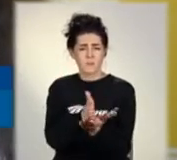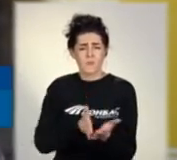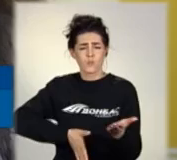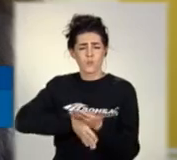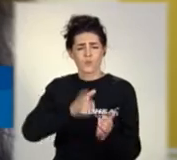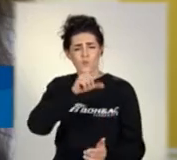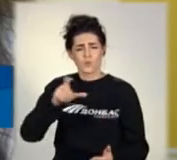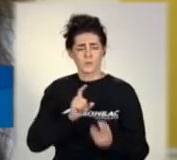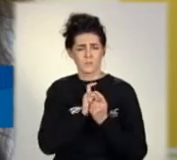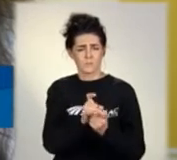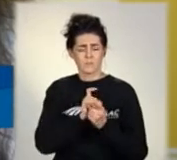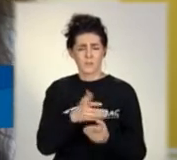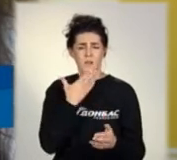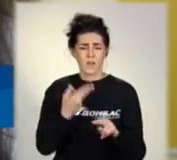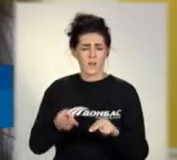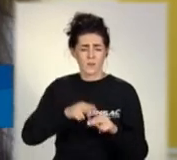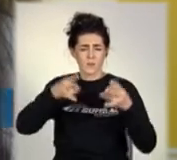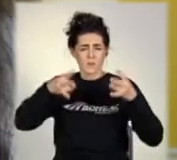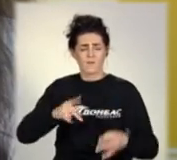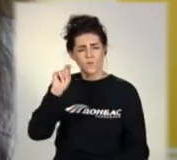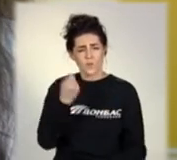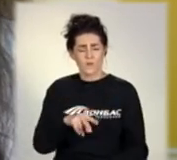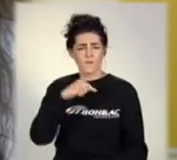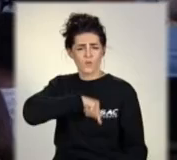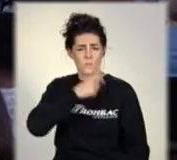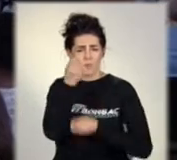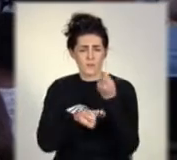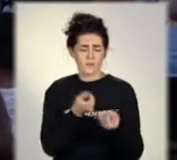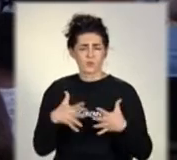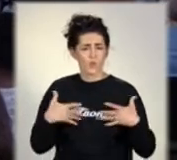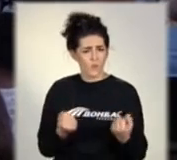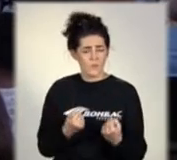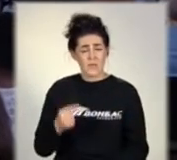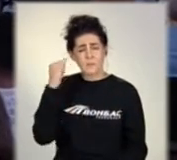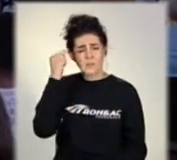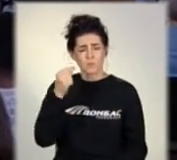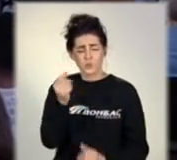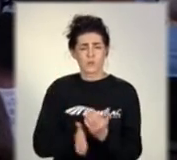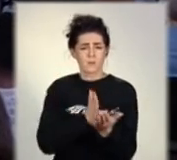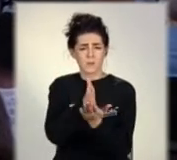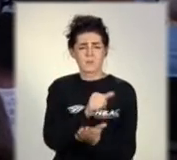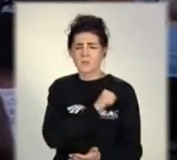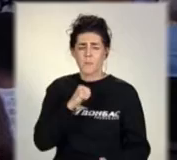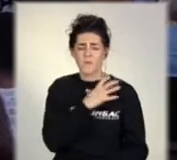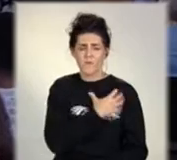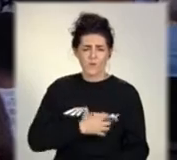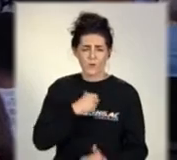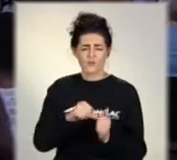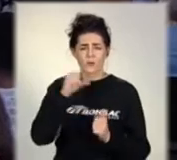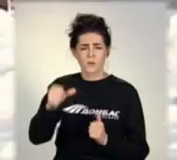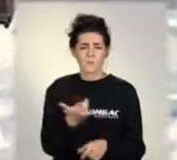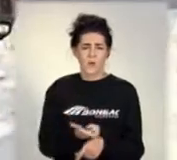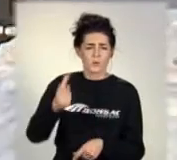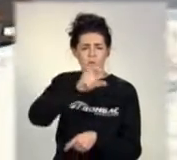жителям справитися з травмою війни і підтримати їх ментальне здоров'я. Психологічний напрямок – невід'ємна частина масштабної